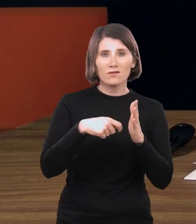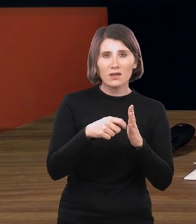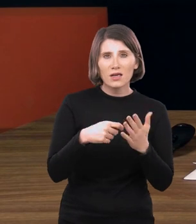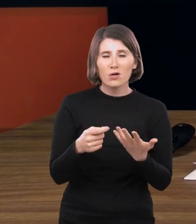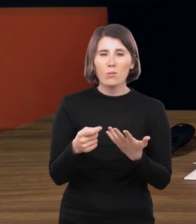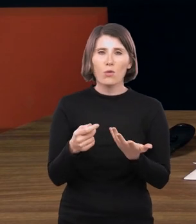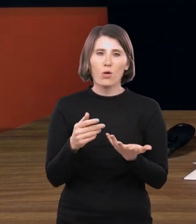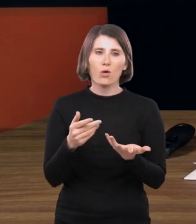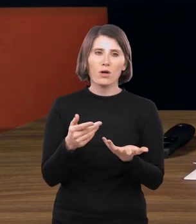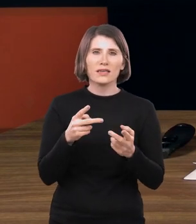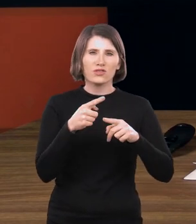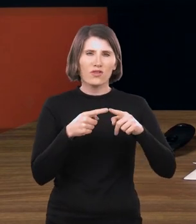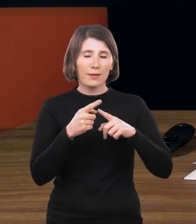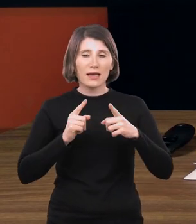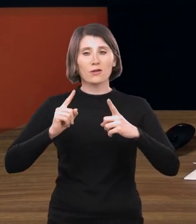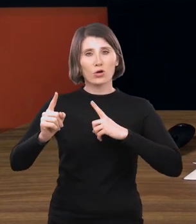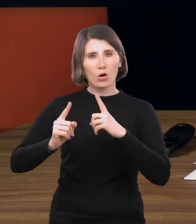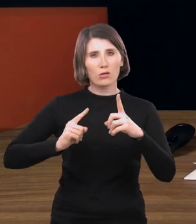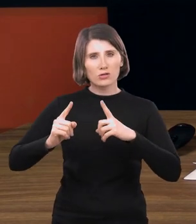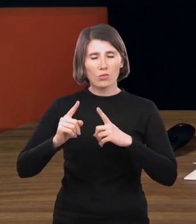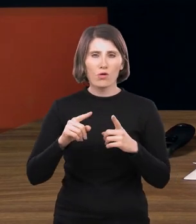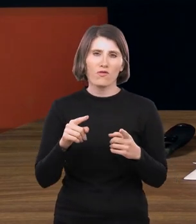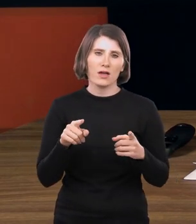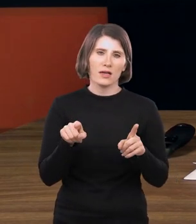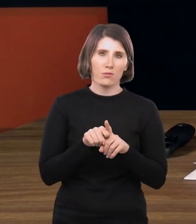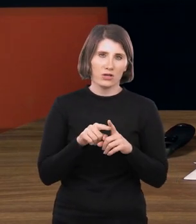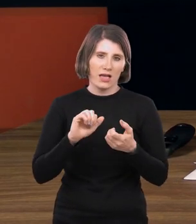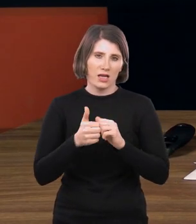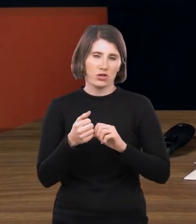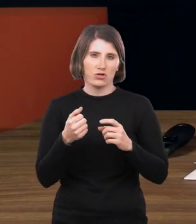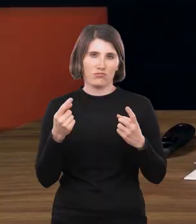fragmenty rozmów, czy też fragmenty, teksty z reklam.